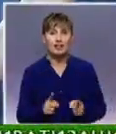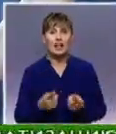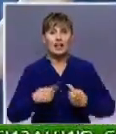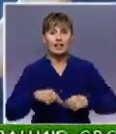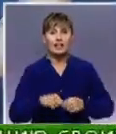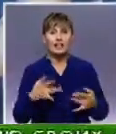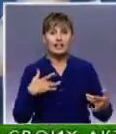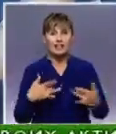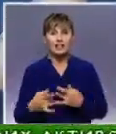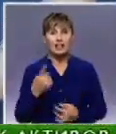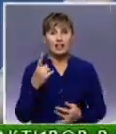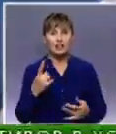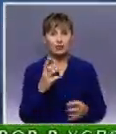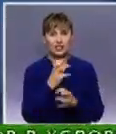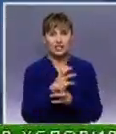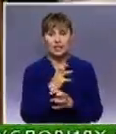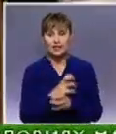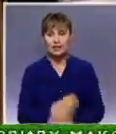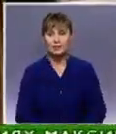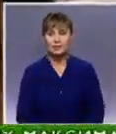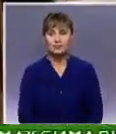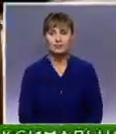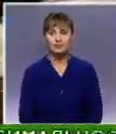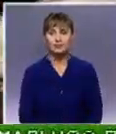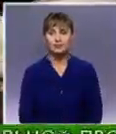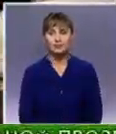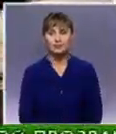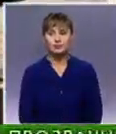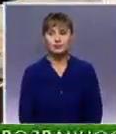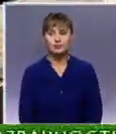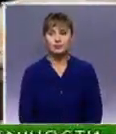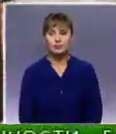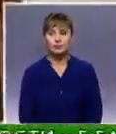театр одного скелета. Юлия Искевич, Ерлан Сагимбеков, телеканал «Алматы».